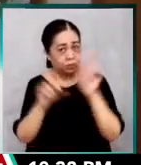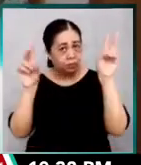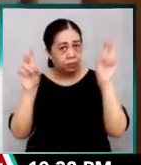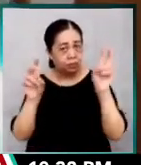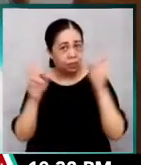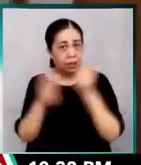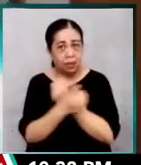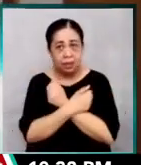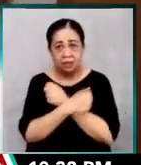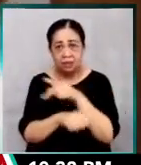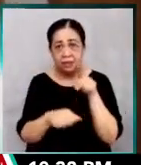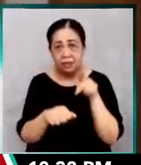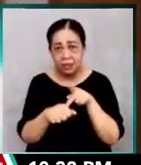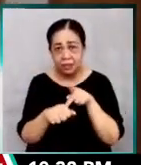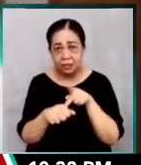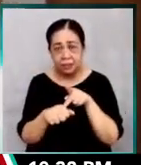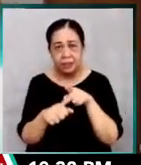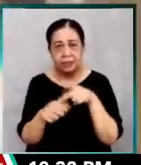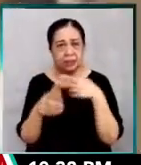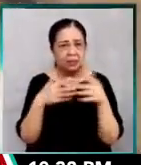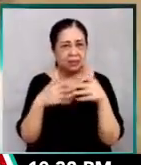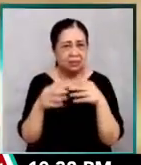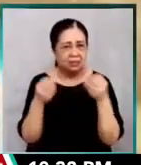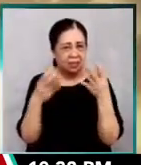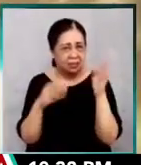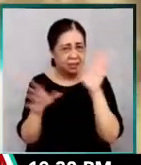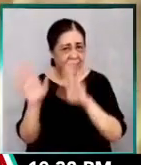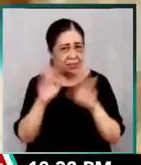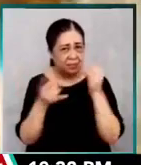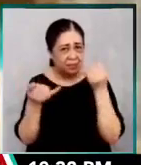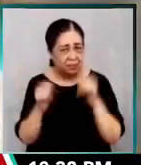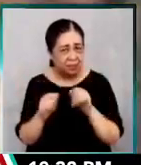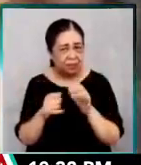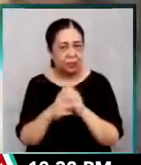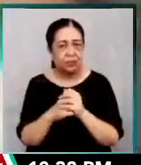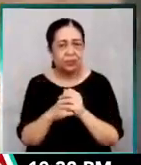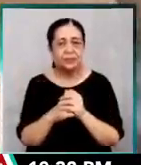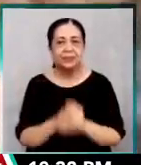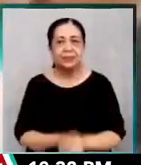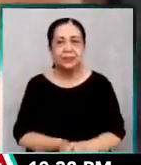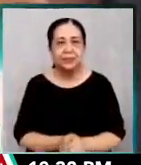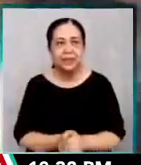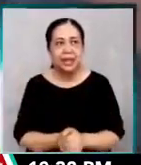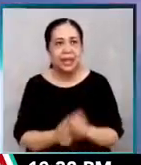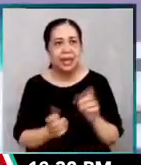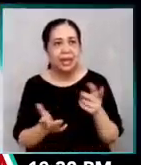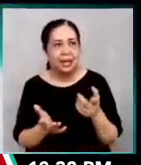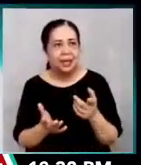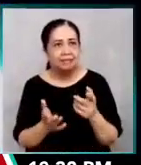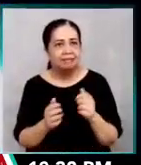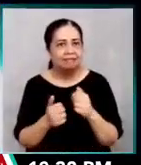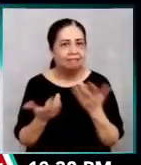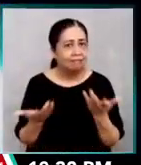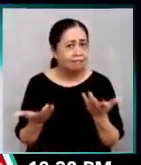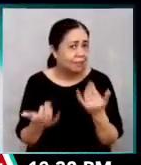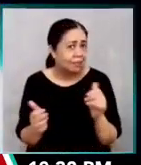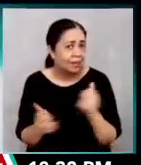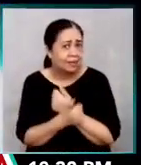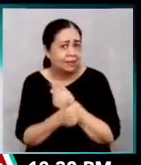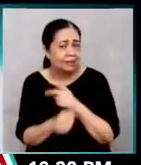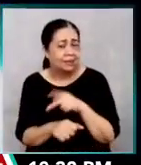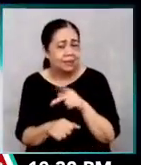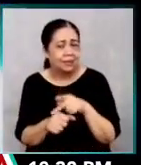the Philippines sa kabila ng kontrobersya, I think that was okay. Can you tell us I'm how you are? The Philippines. Para kay Senate